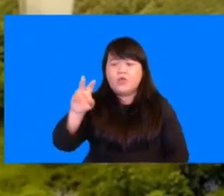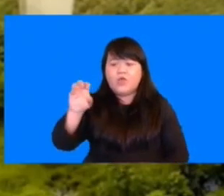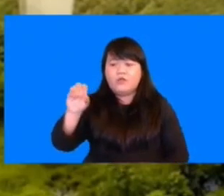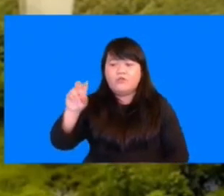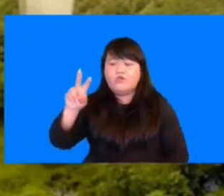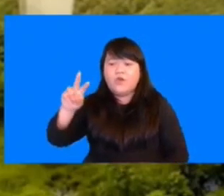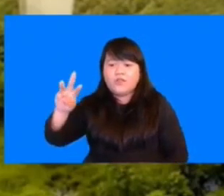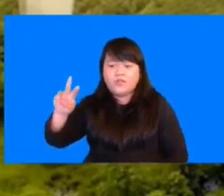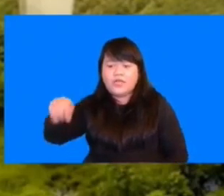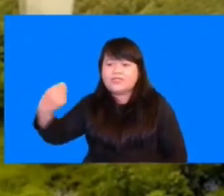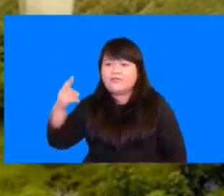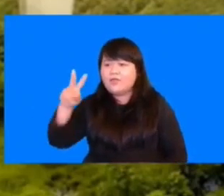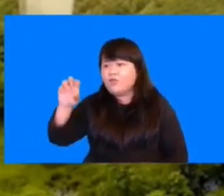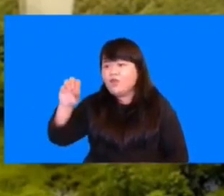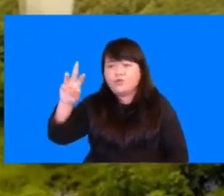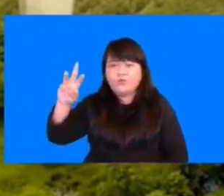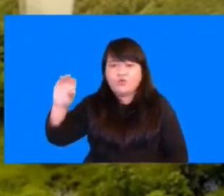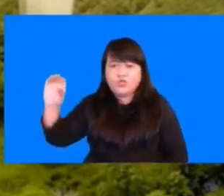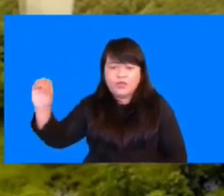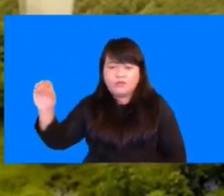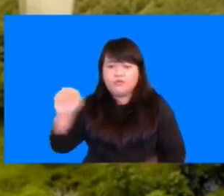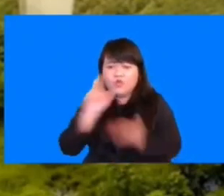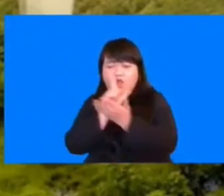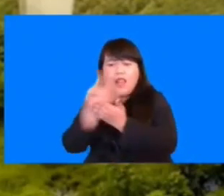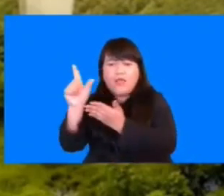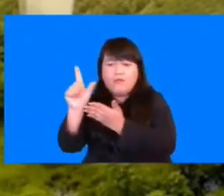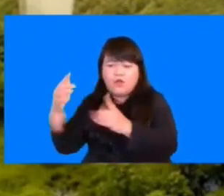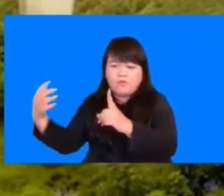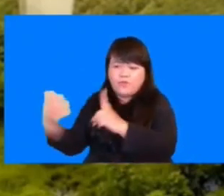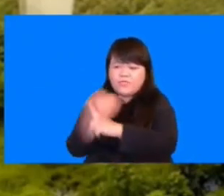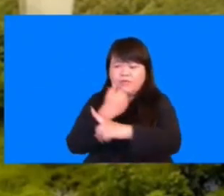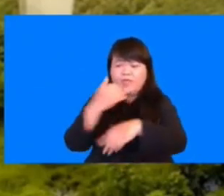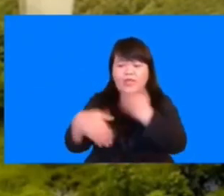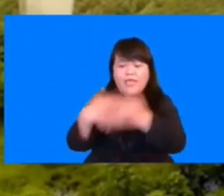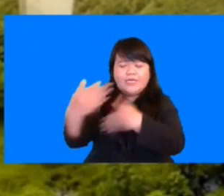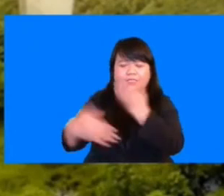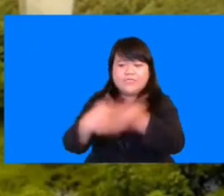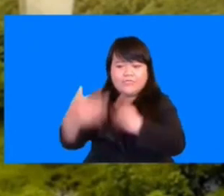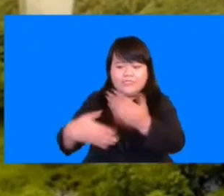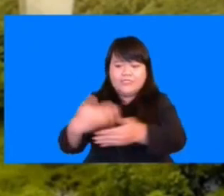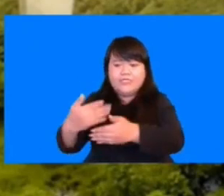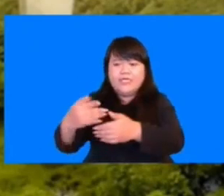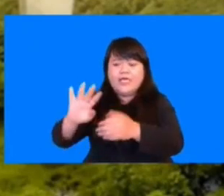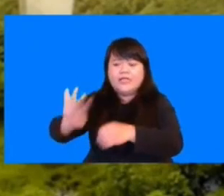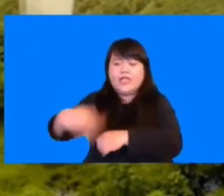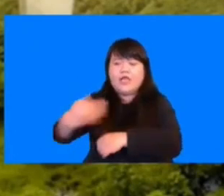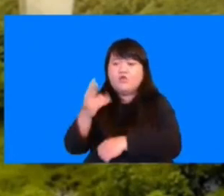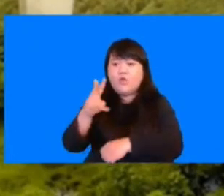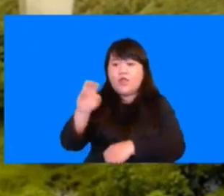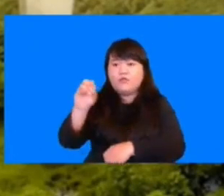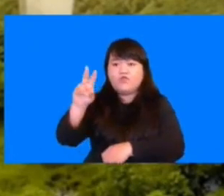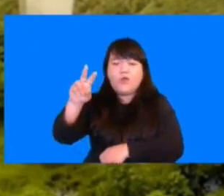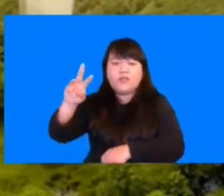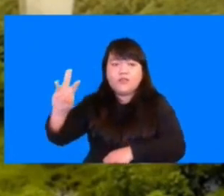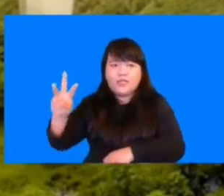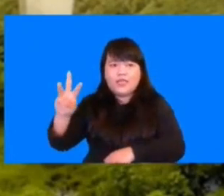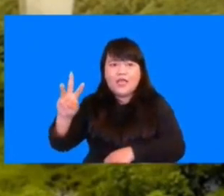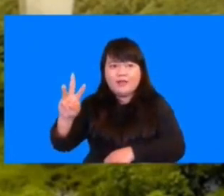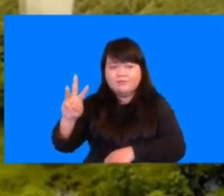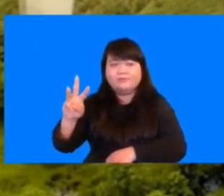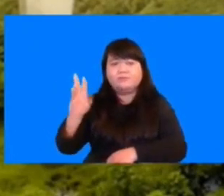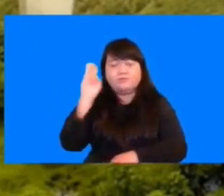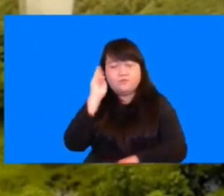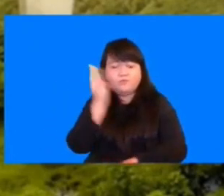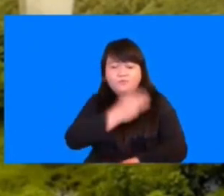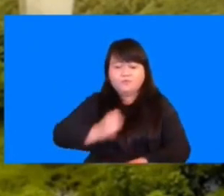2023-2030, serta laporan pencapaian SDGs Indonesia tahun 2023. Wabillahi taufiq wal